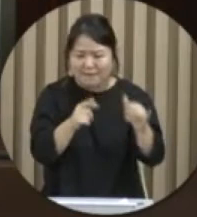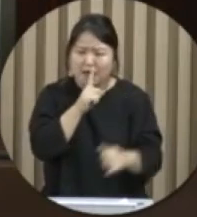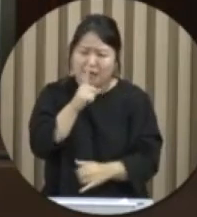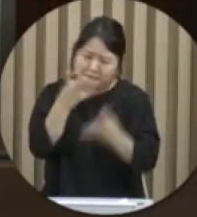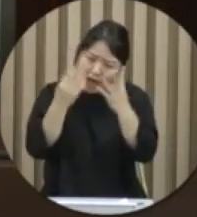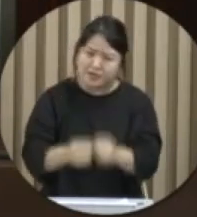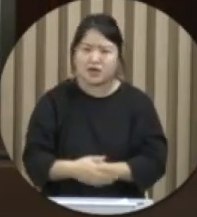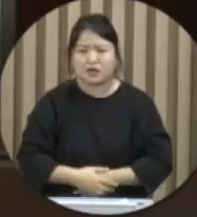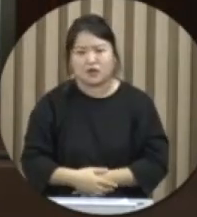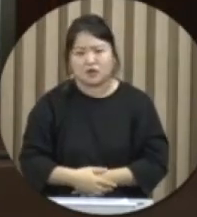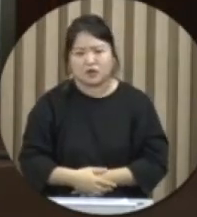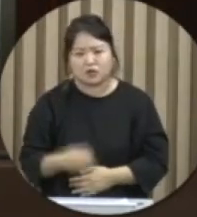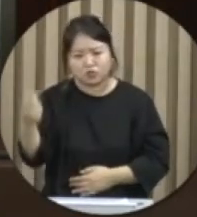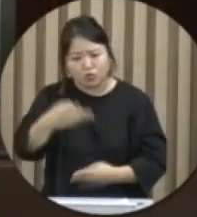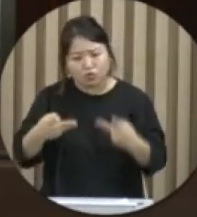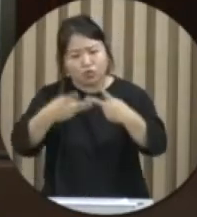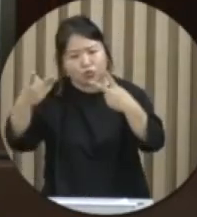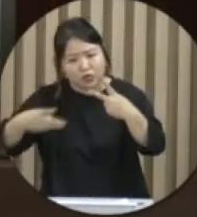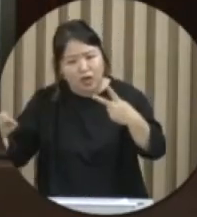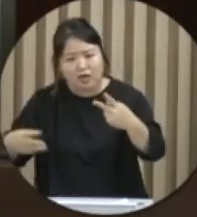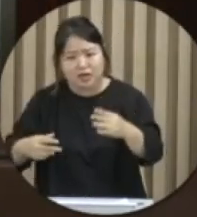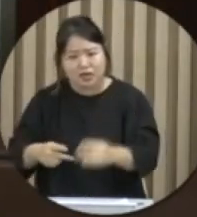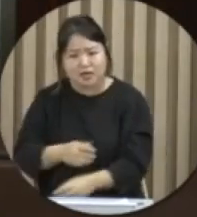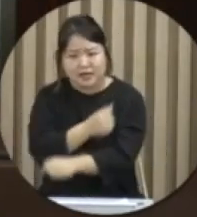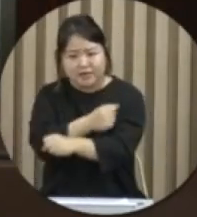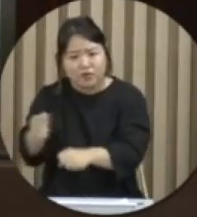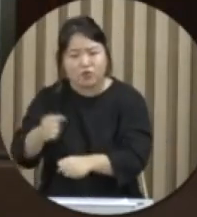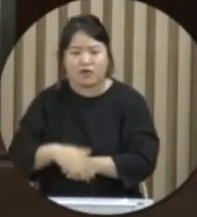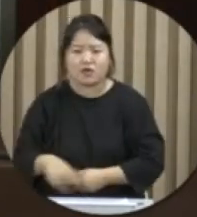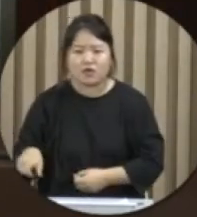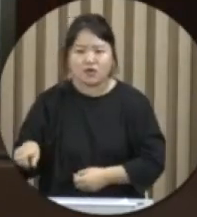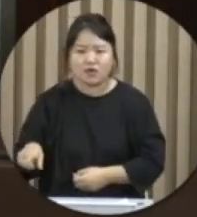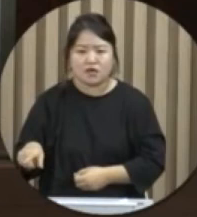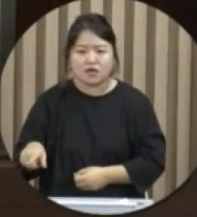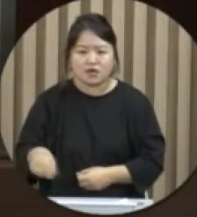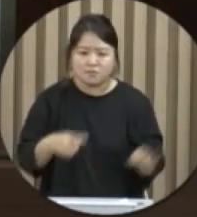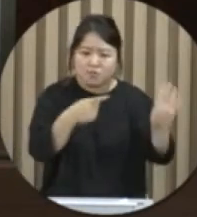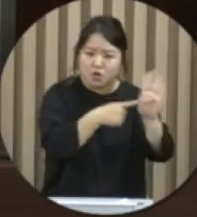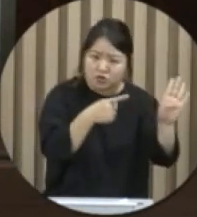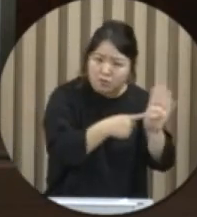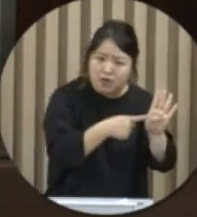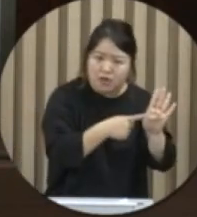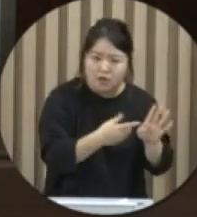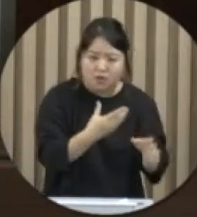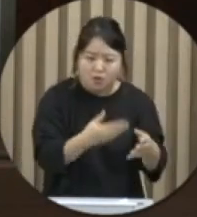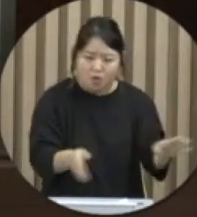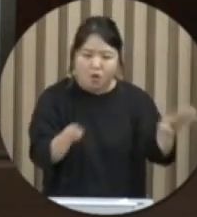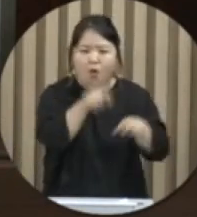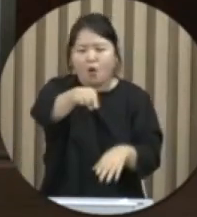또 동탄 토시 철도 2 트램 주 밝지가 병점역 복합환승센터 가 들어올